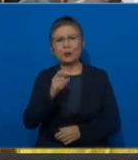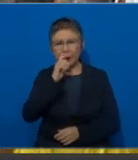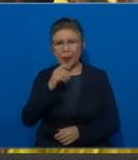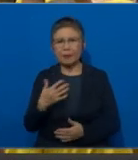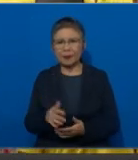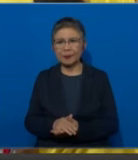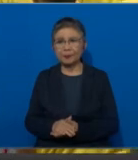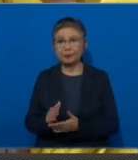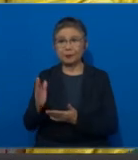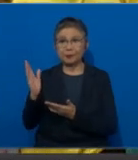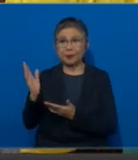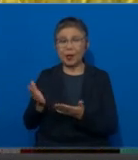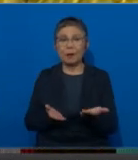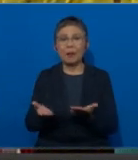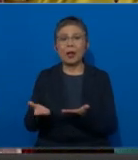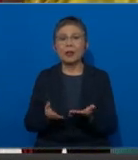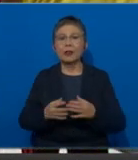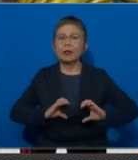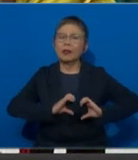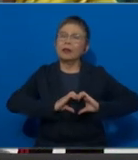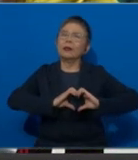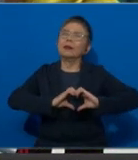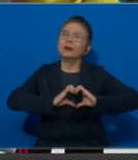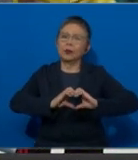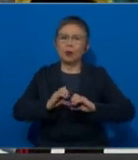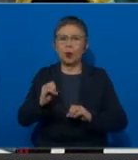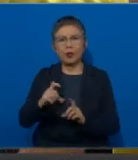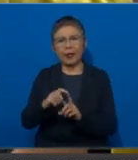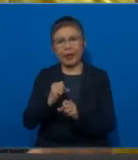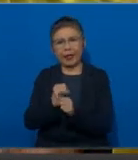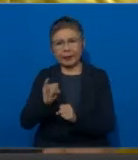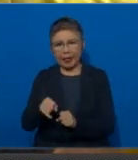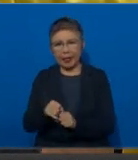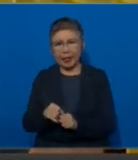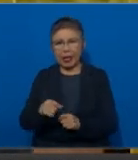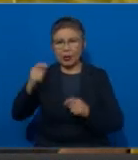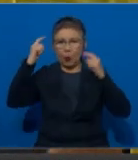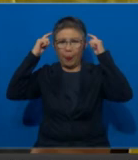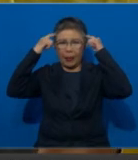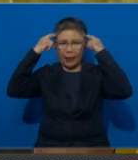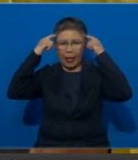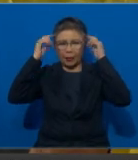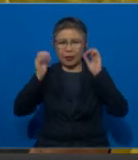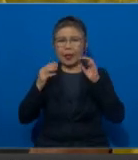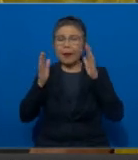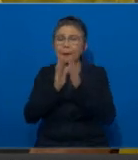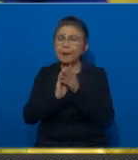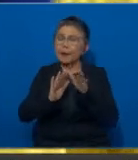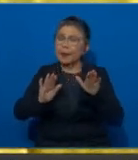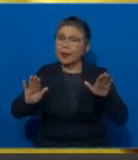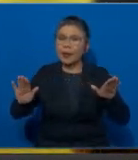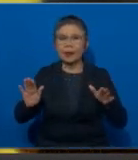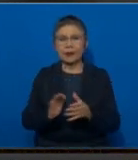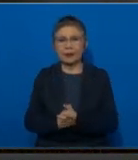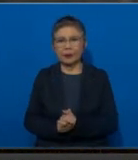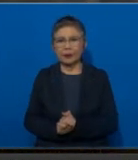Bagi Nawi, dengan melayani sepenuh hati kepada pasien ODGJ, berimbas pada mentalnya dan anak-anaknya. Apalagi bisa membantu para